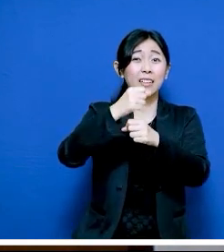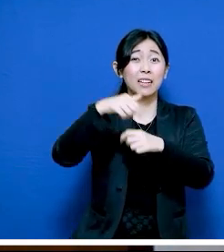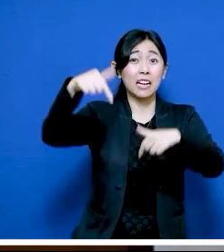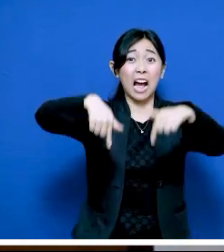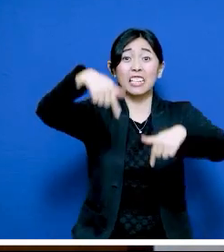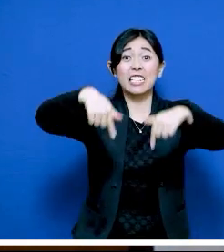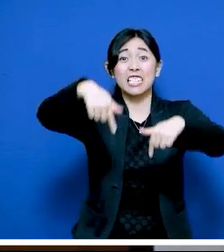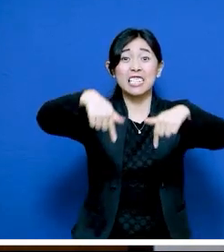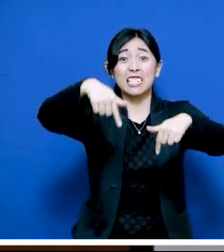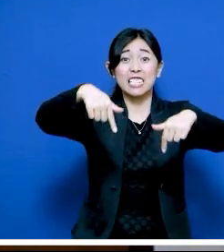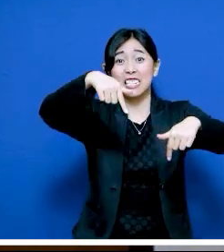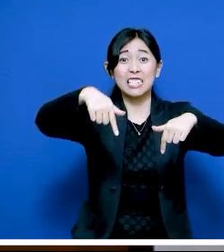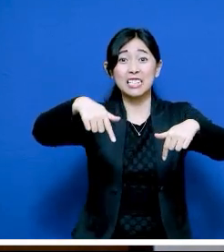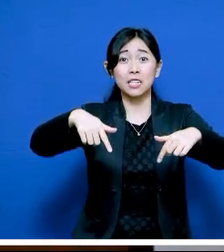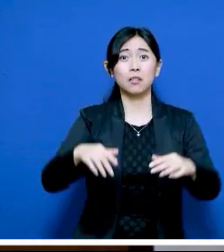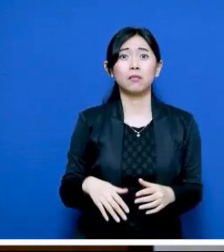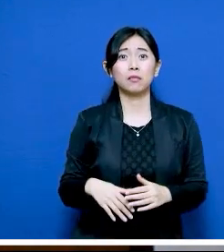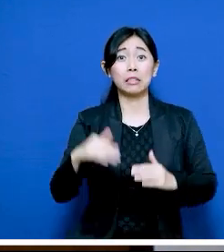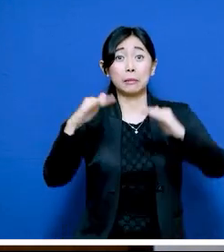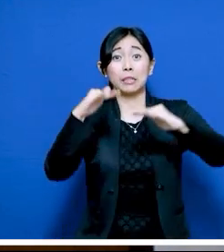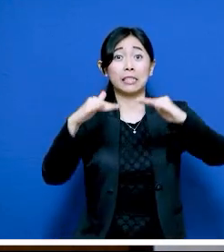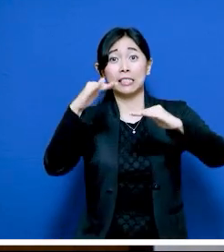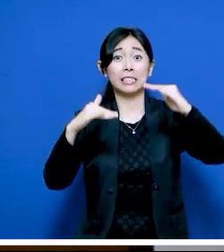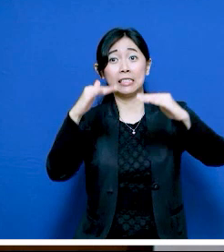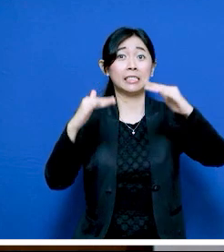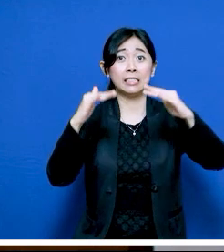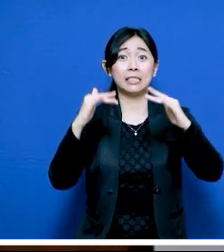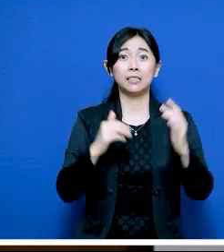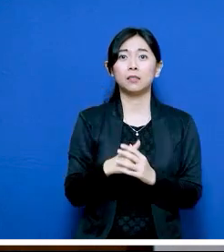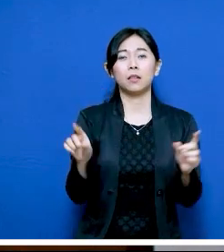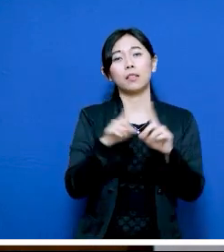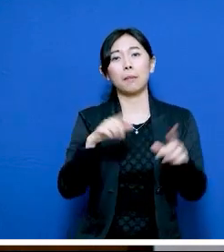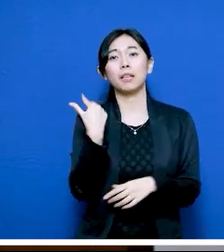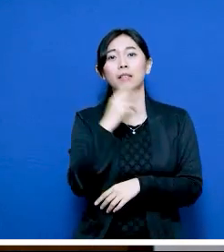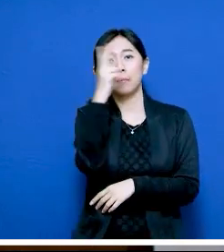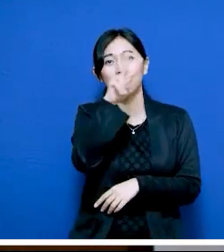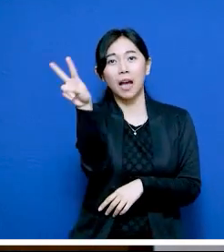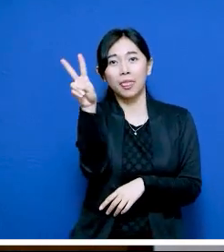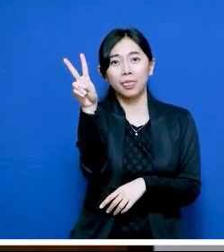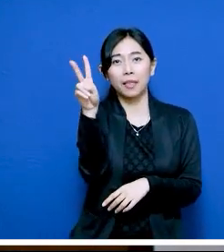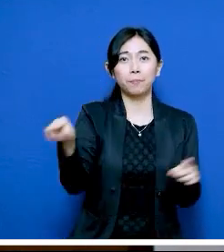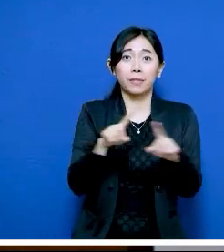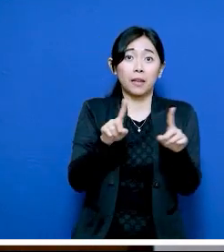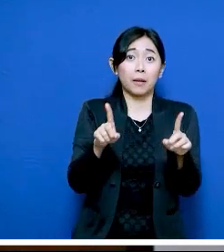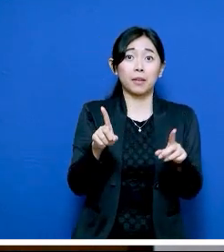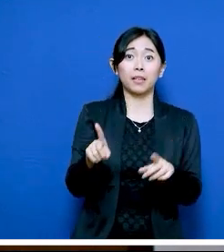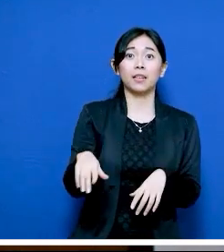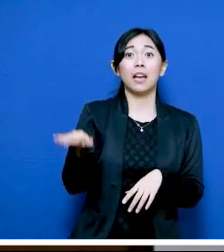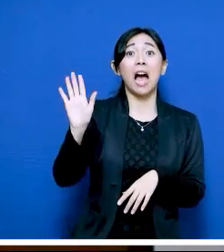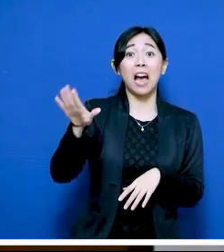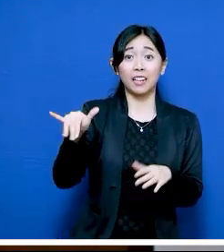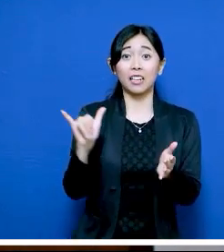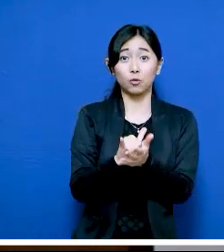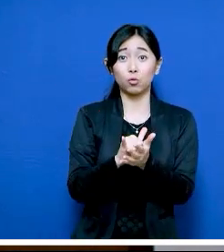tetap terjaga meskipun gemetar. Tetapi kita menyaksikan bagaimana si anak kecil